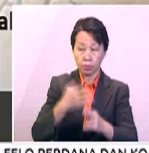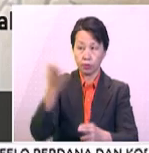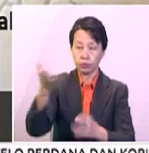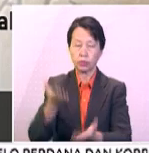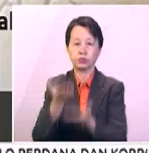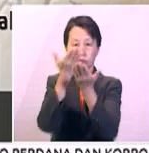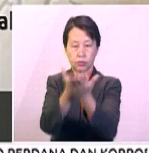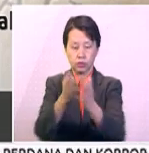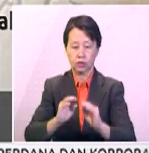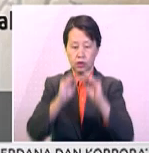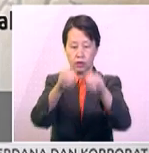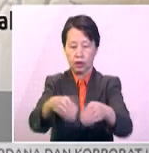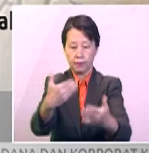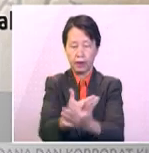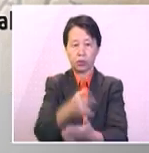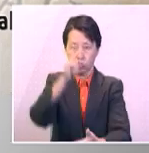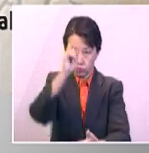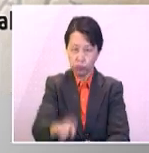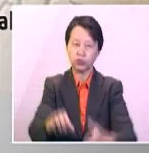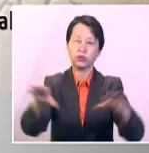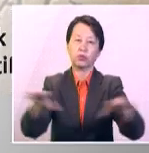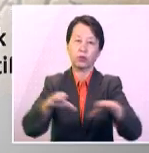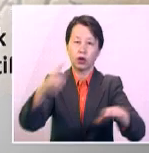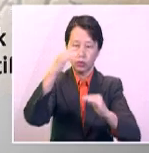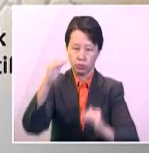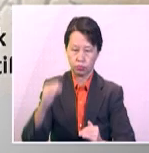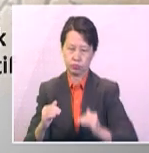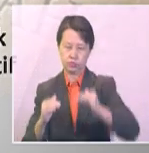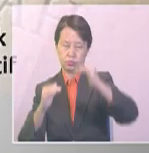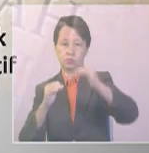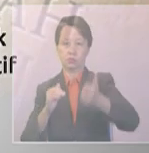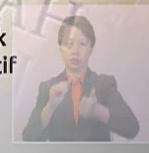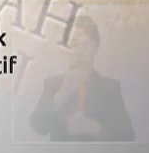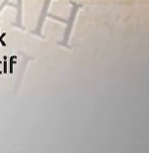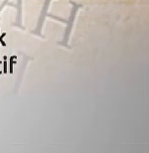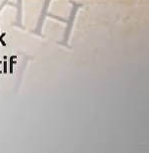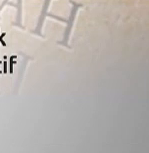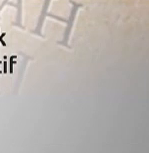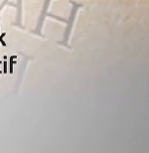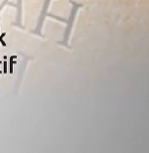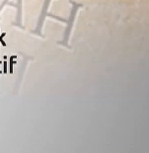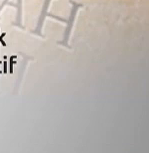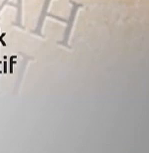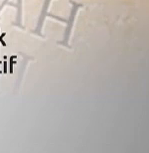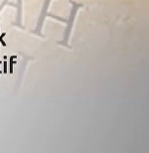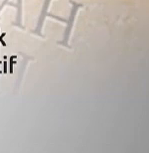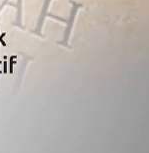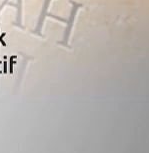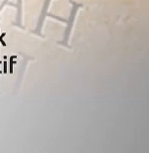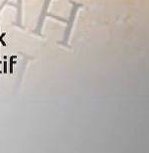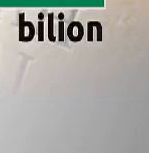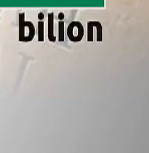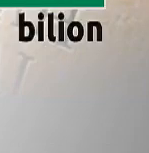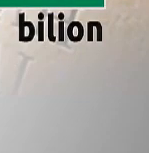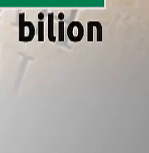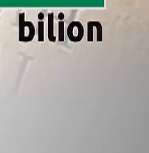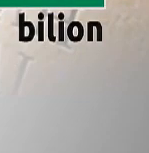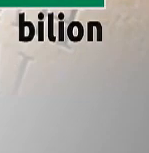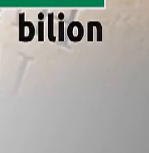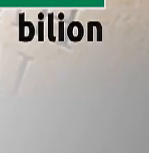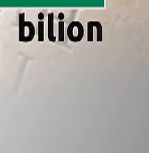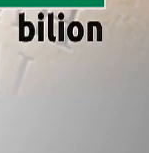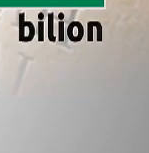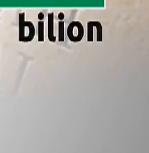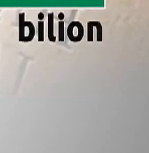mencadangkan pelaburan baharu harus dilakukan untuk mengimbangi aset yang telah dijual. Sebelum ini, lebih 80 pelupusan